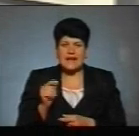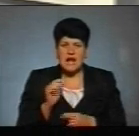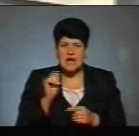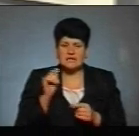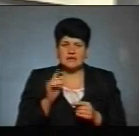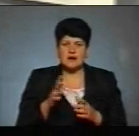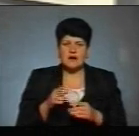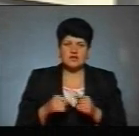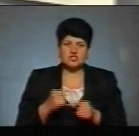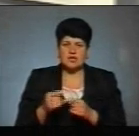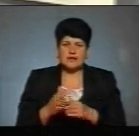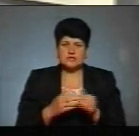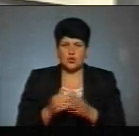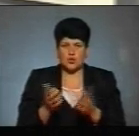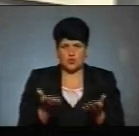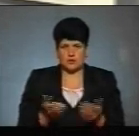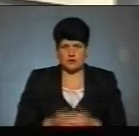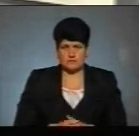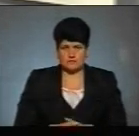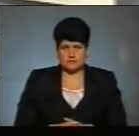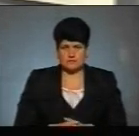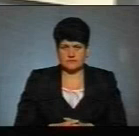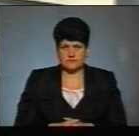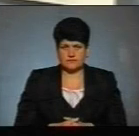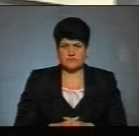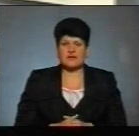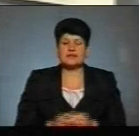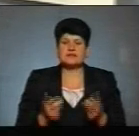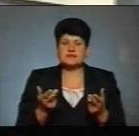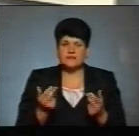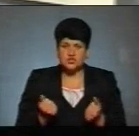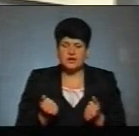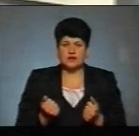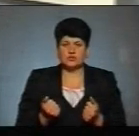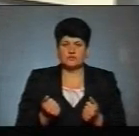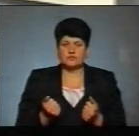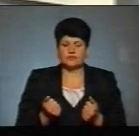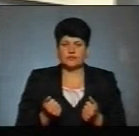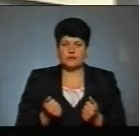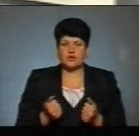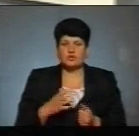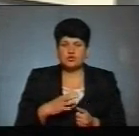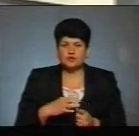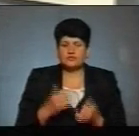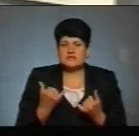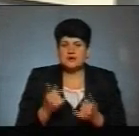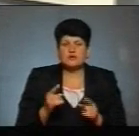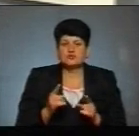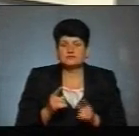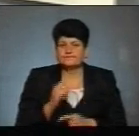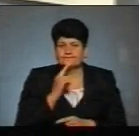якраз через руки. Так? Звичайно, сценарій очікувати зараз дуже важко, тому